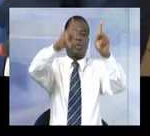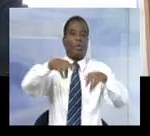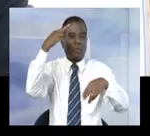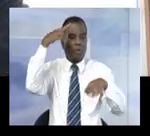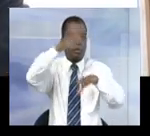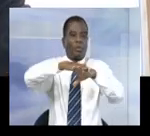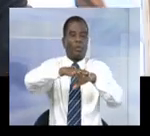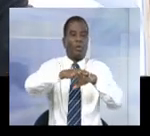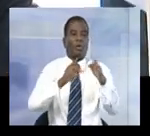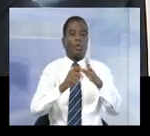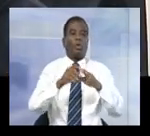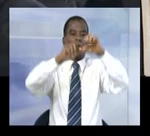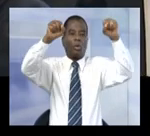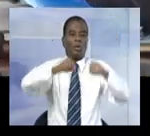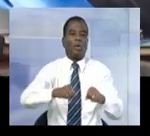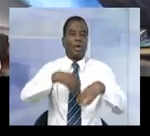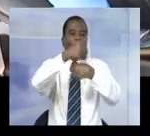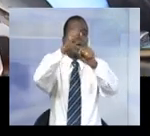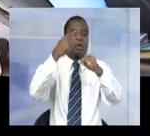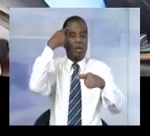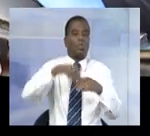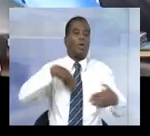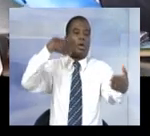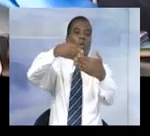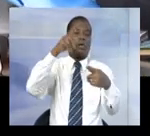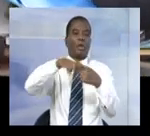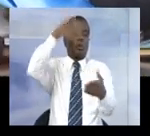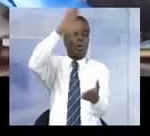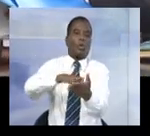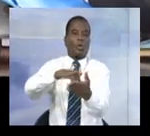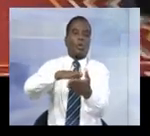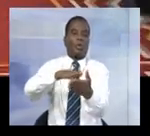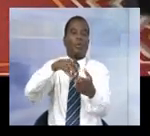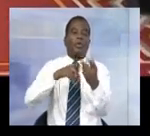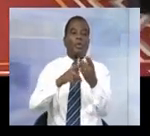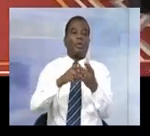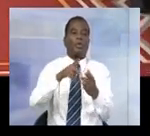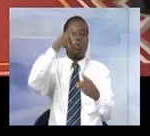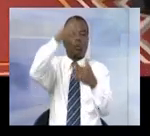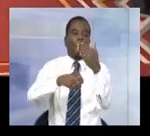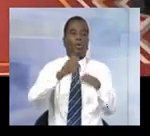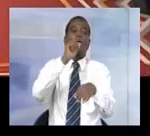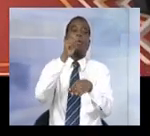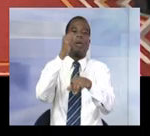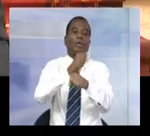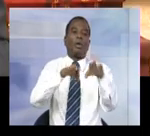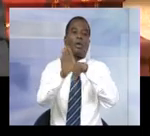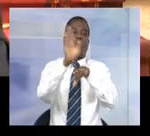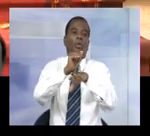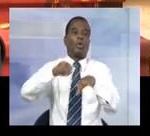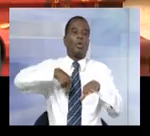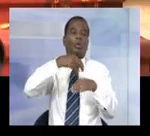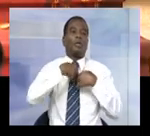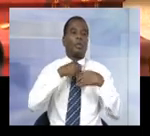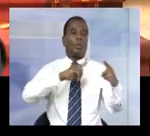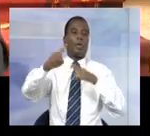plancher sur des stratégies à mettre en place pour parvenir à réduire considérablement le taux de chômage en Côte d'Ivoire. Nous avons